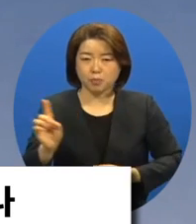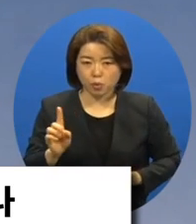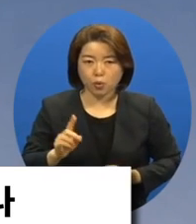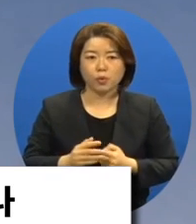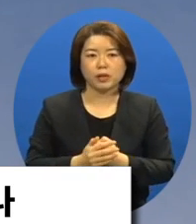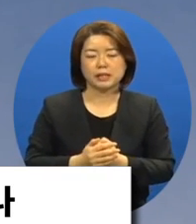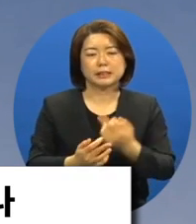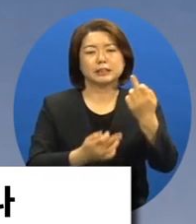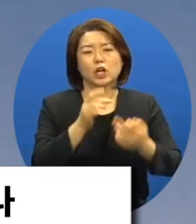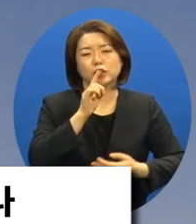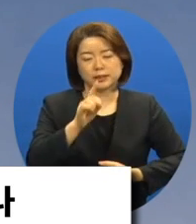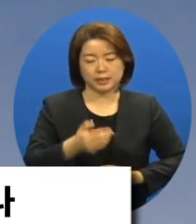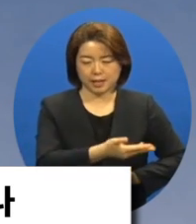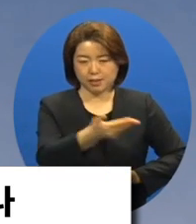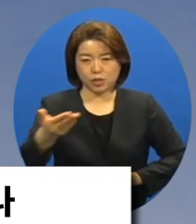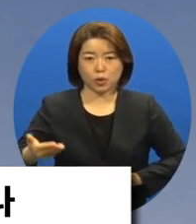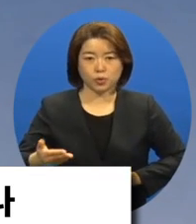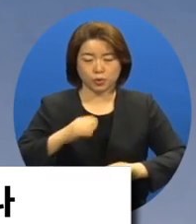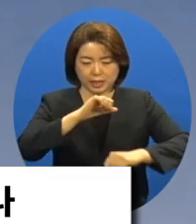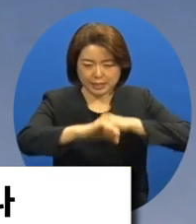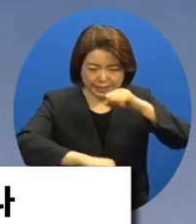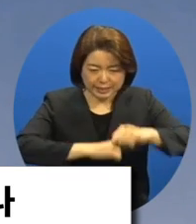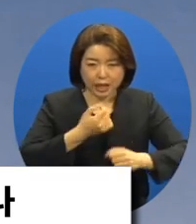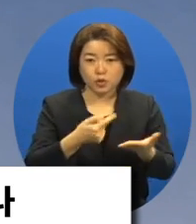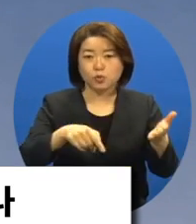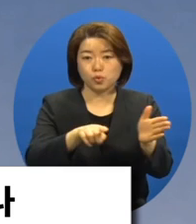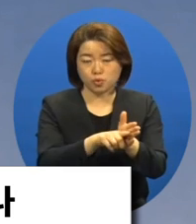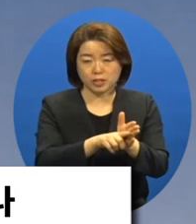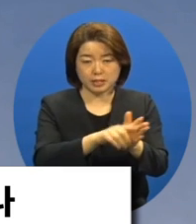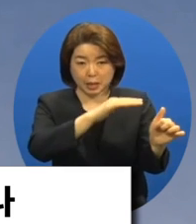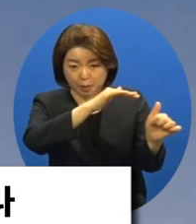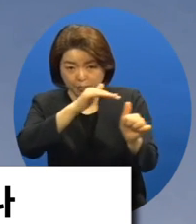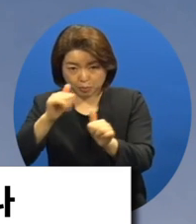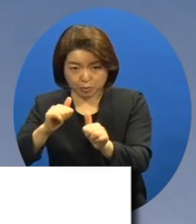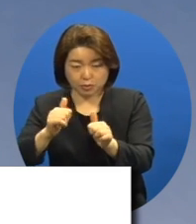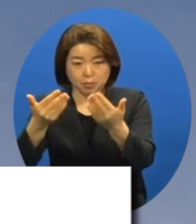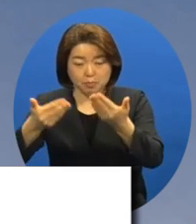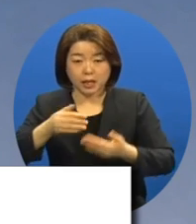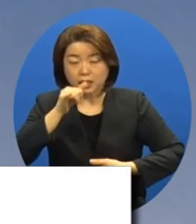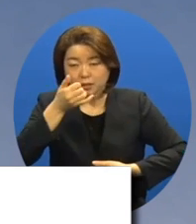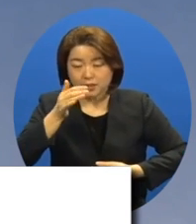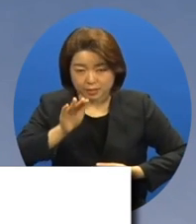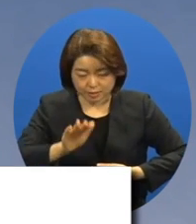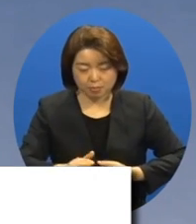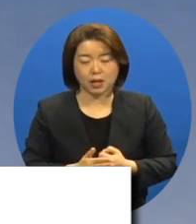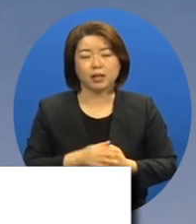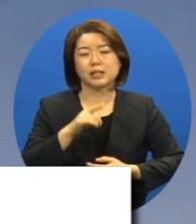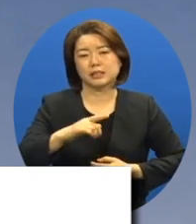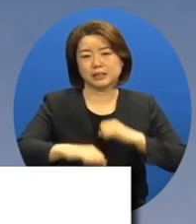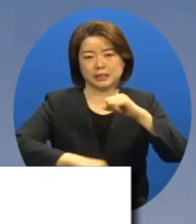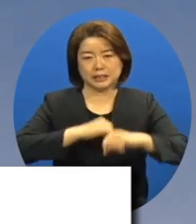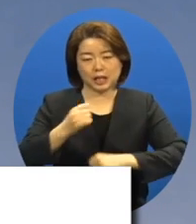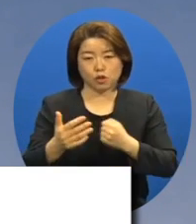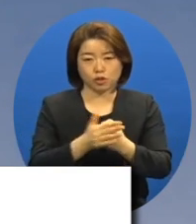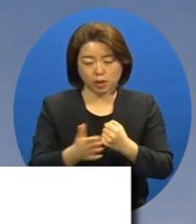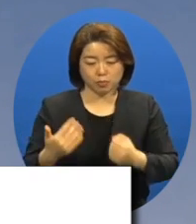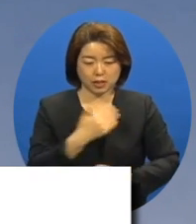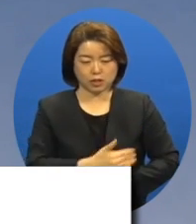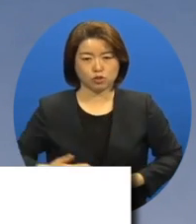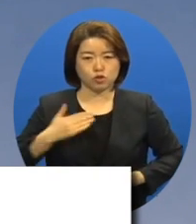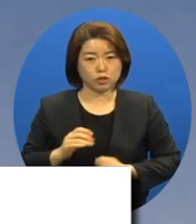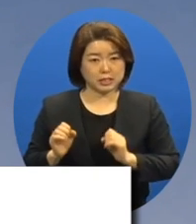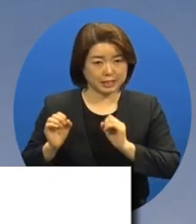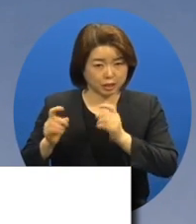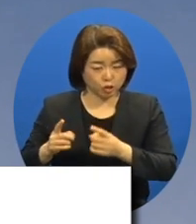형제들아 너희가 자유를 위하여 부르심을 입었으나 그러나 그 자유로 육체의 기회를